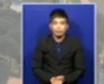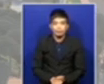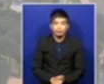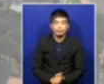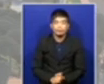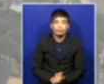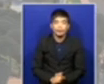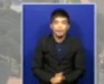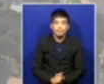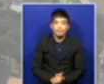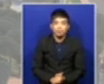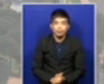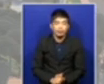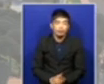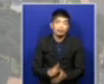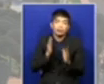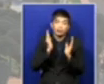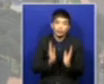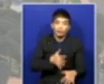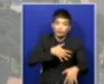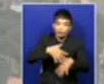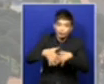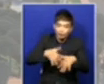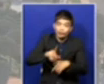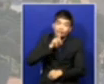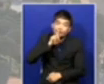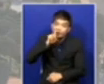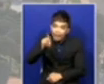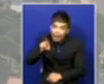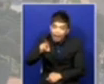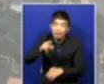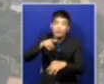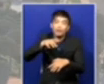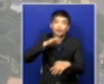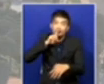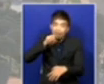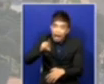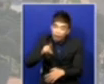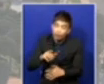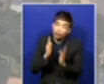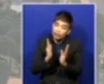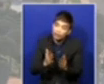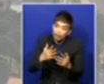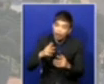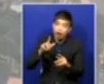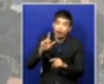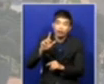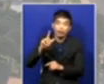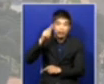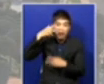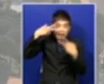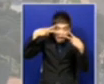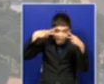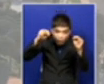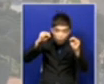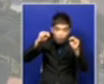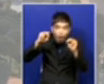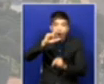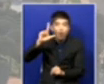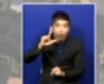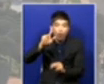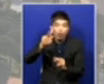ครับว่าลุงตู่บริหารราชการแผ่นดินจนกระทั่งมาขอกู้เนี่ยเป็นยังไงบ้างทุกคนทำไงรู้ไหมท่านประธานครับทุกคนบอกอย่างเงี้ยโอเ